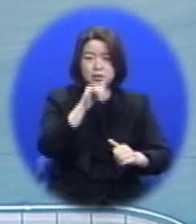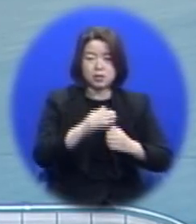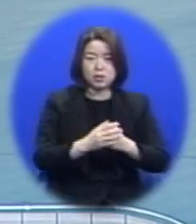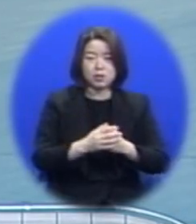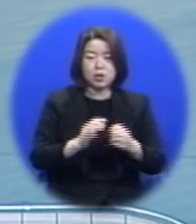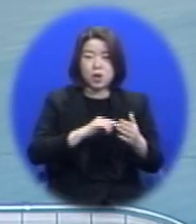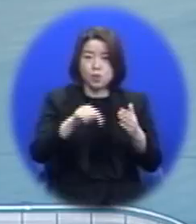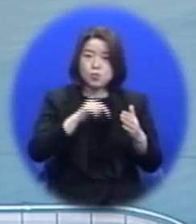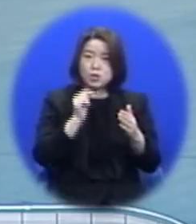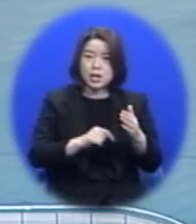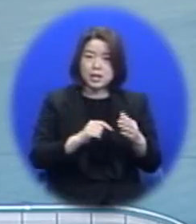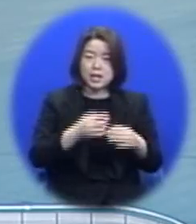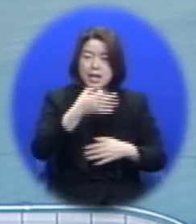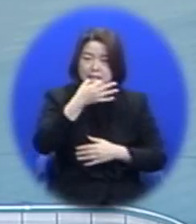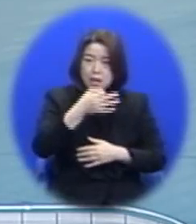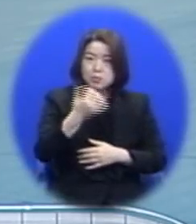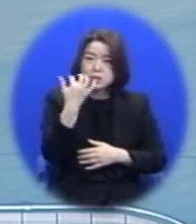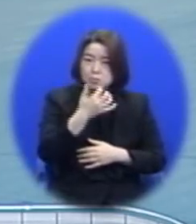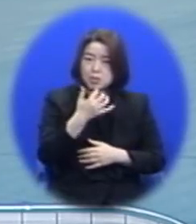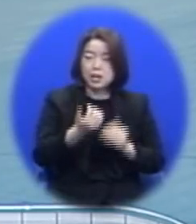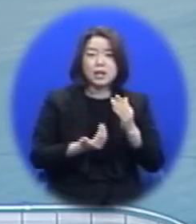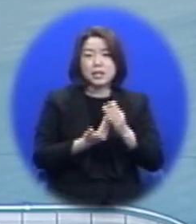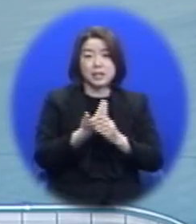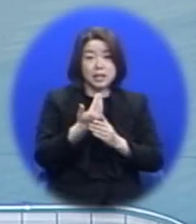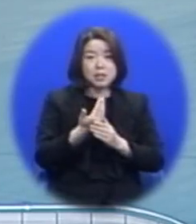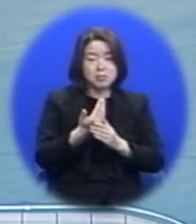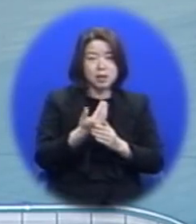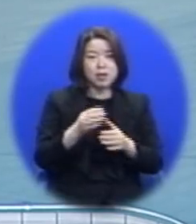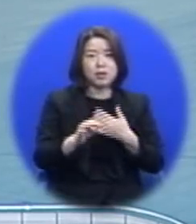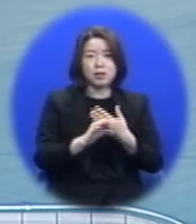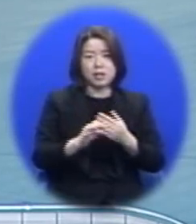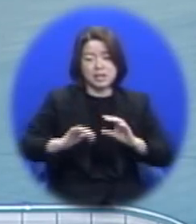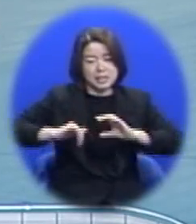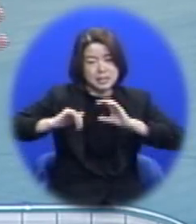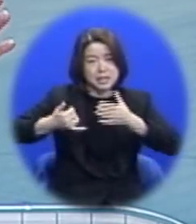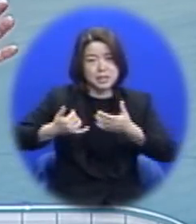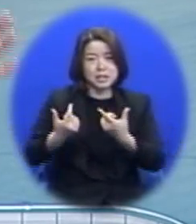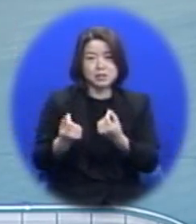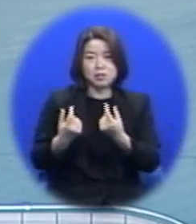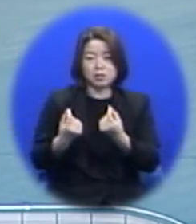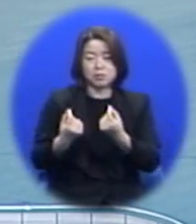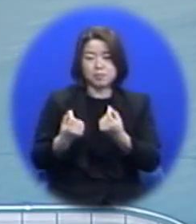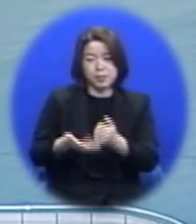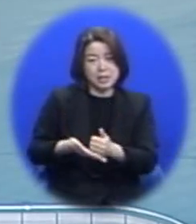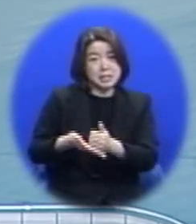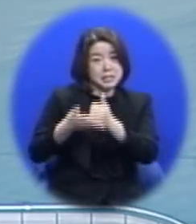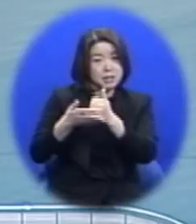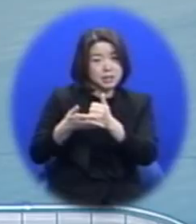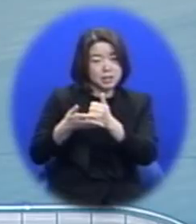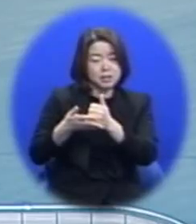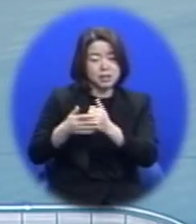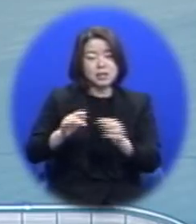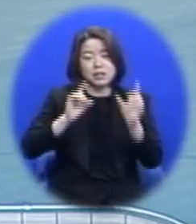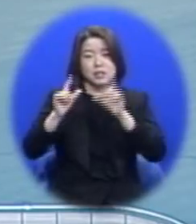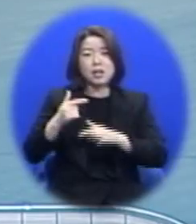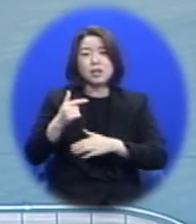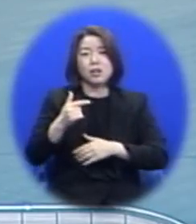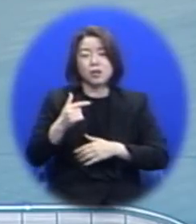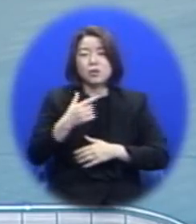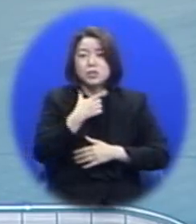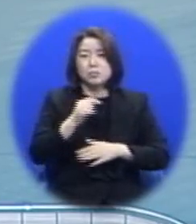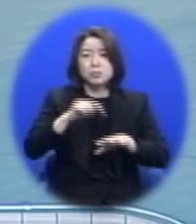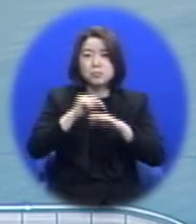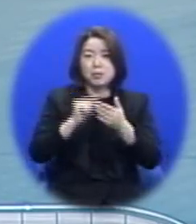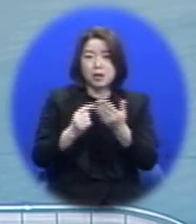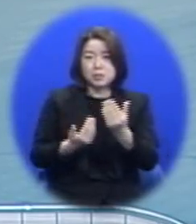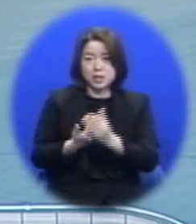탐심이 일어나고 음란한 생각이 일어나고 세상처럼 그렇게 세상을 섬기고 살려고 하는 마음이 일어날 때